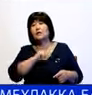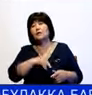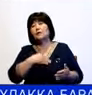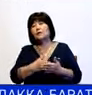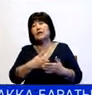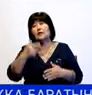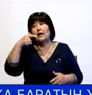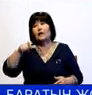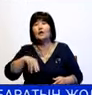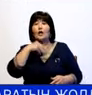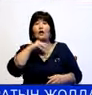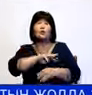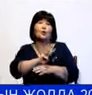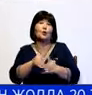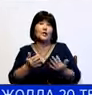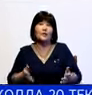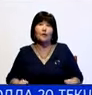жүрген ғалымдарға құрмет көрсетті.